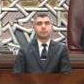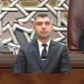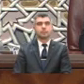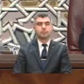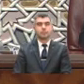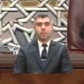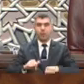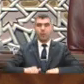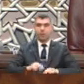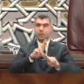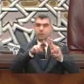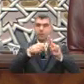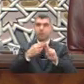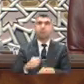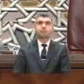السيد الوزير،